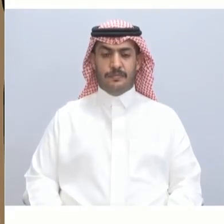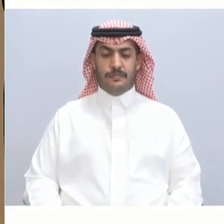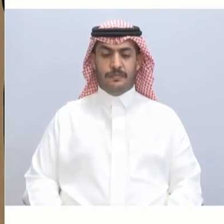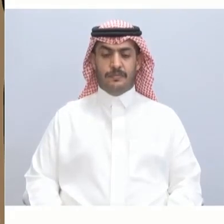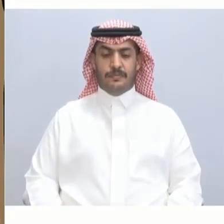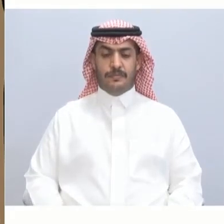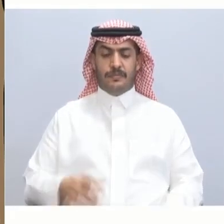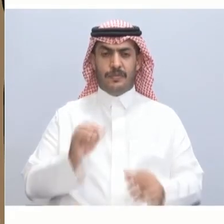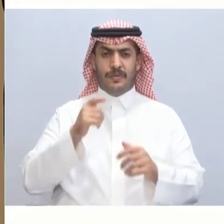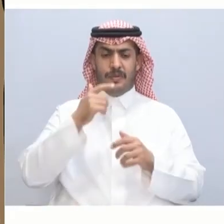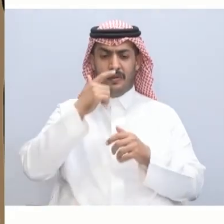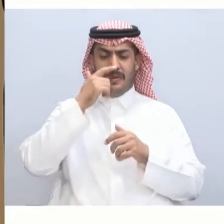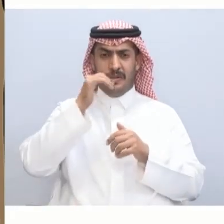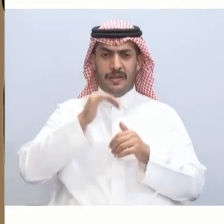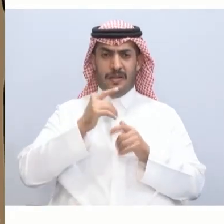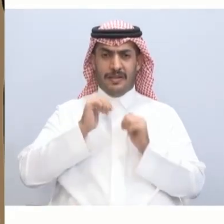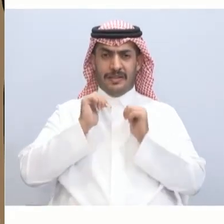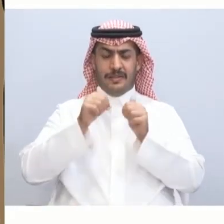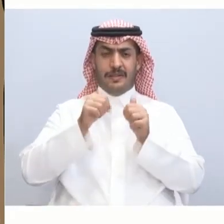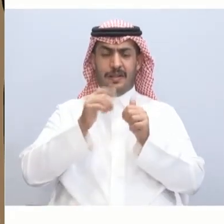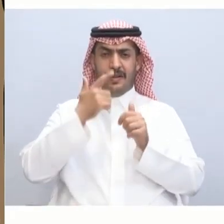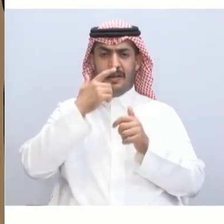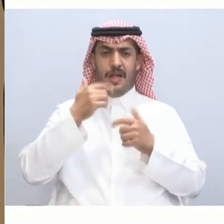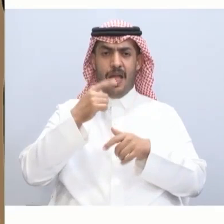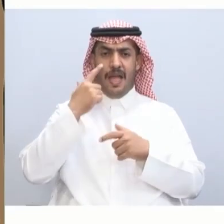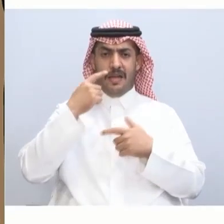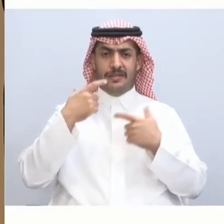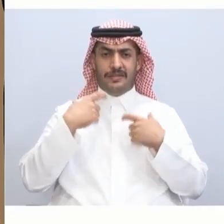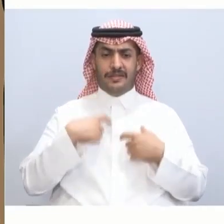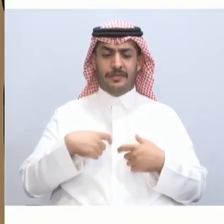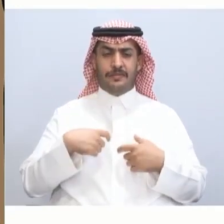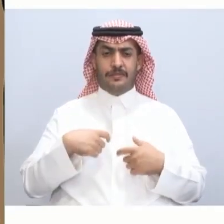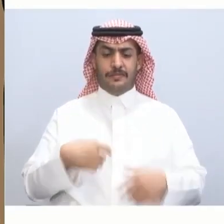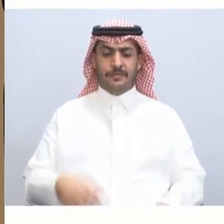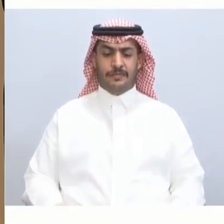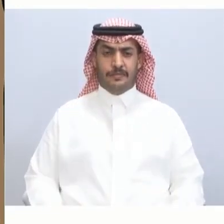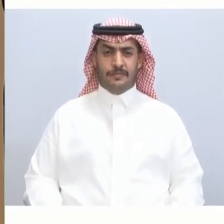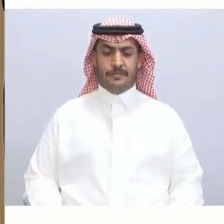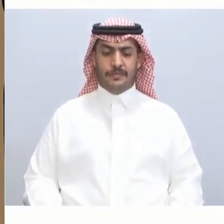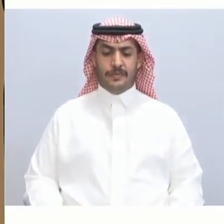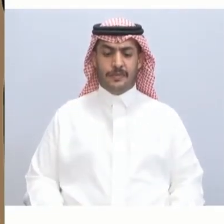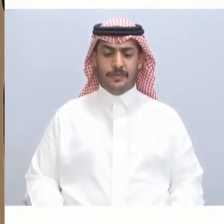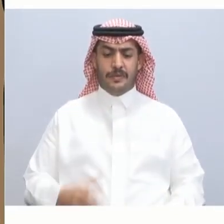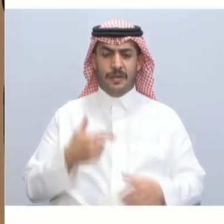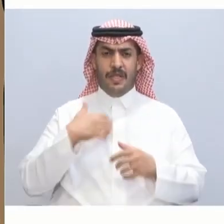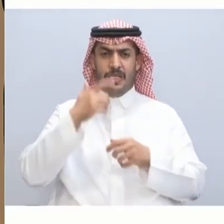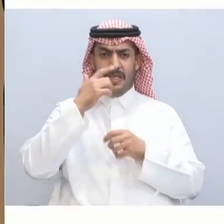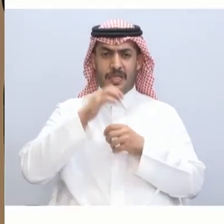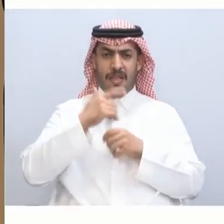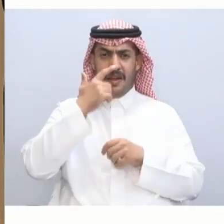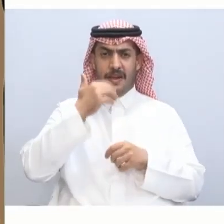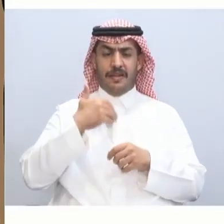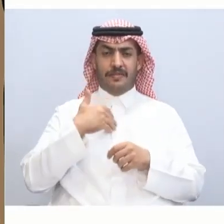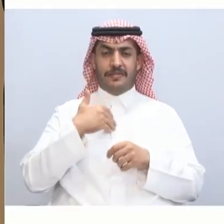شرات اختراق الضغوط للدفاع على مستوى اجسادنا هل عانيت من ضغط